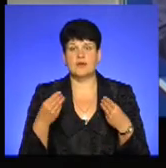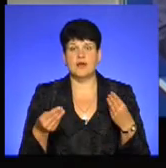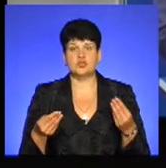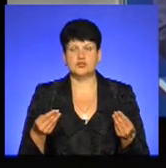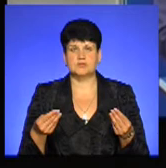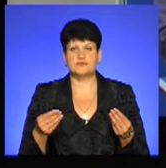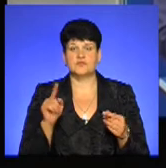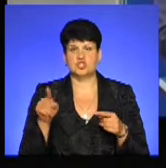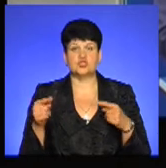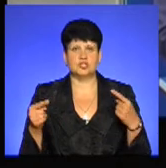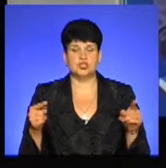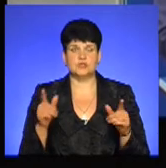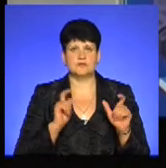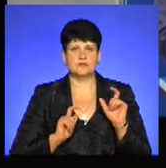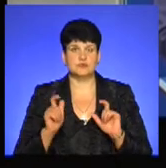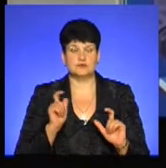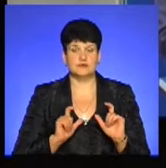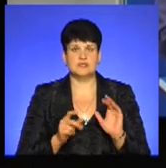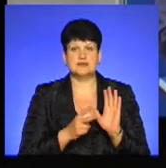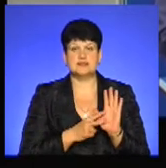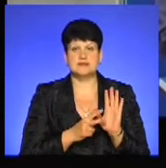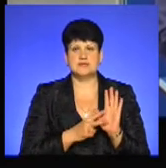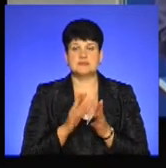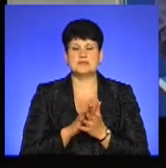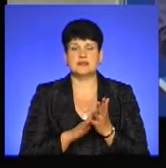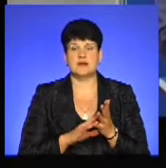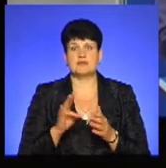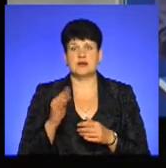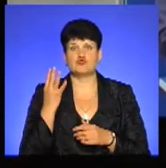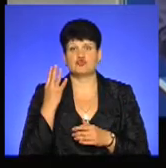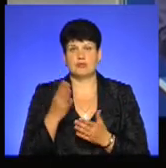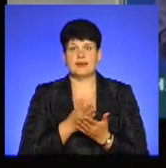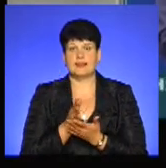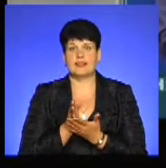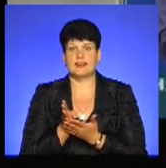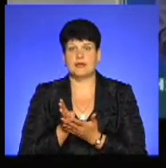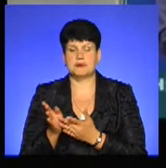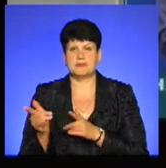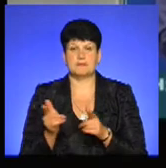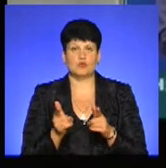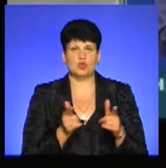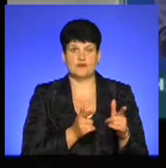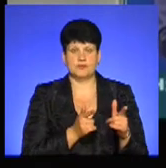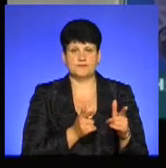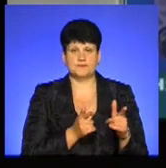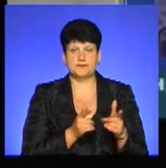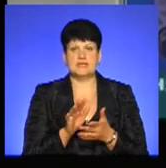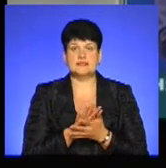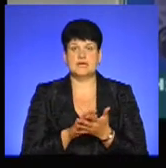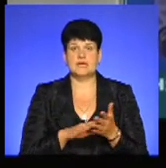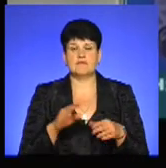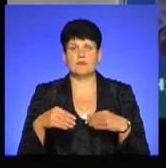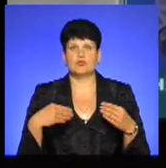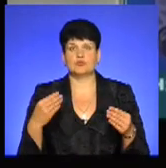ті чи інші вузи. Сім заяв на 4 напрямки підготовки. Заяви подаються лише